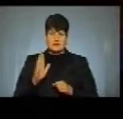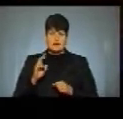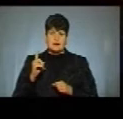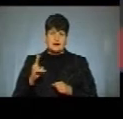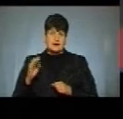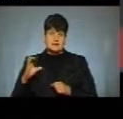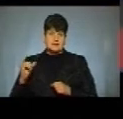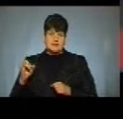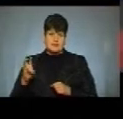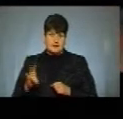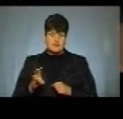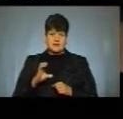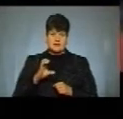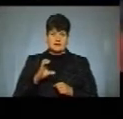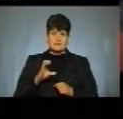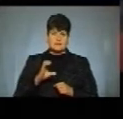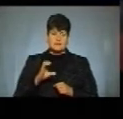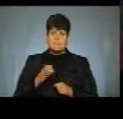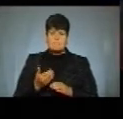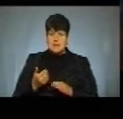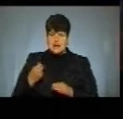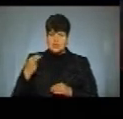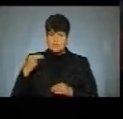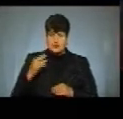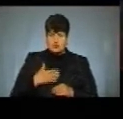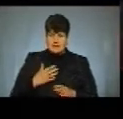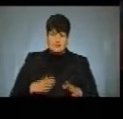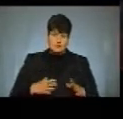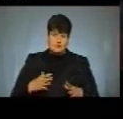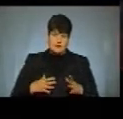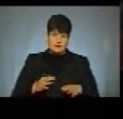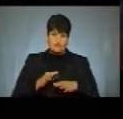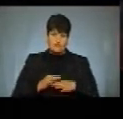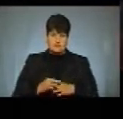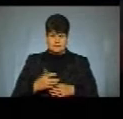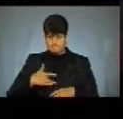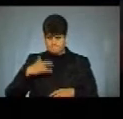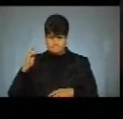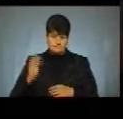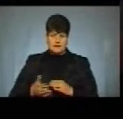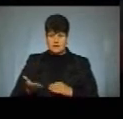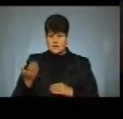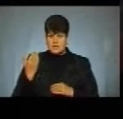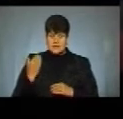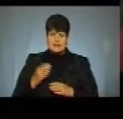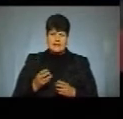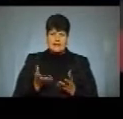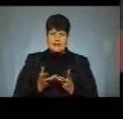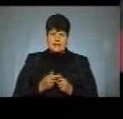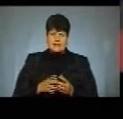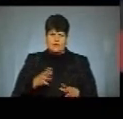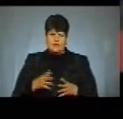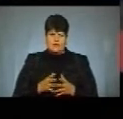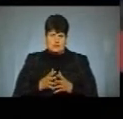Касіян. Перед чемпіонатом наші тренування зазвичай проходять набагато жорстче, ніж раніше. Кількість тренувань збільшується,